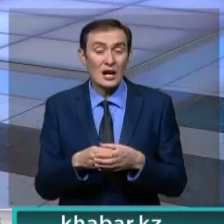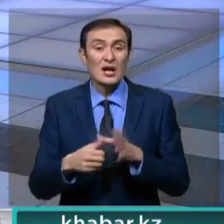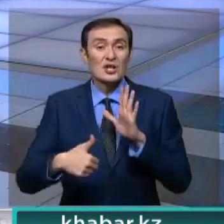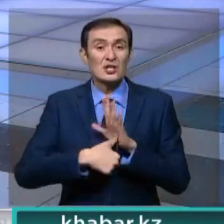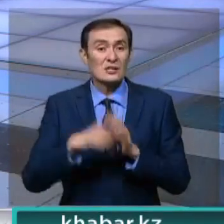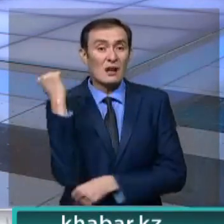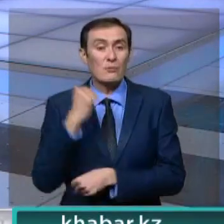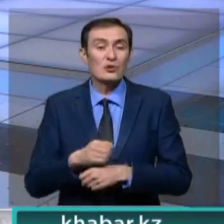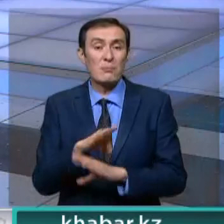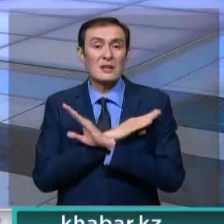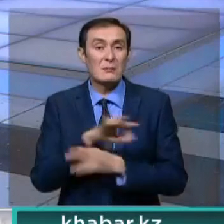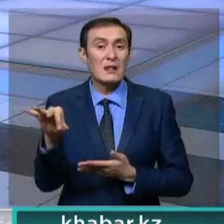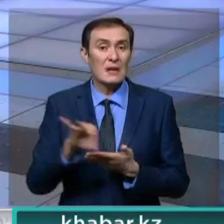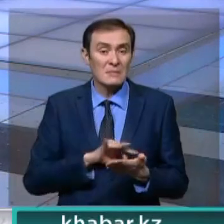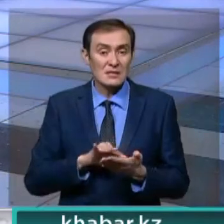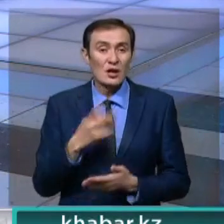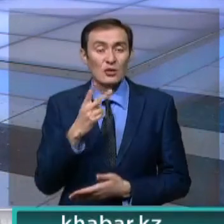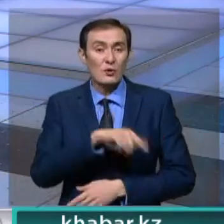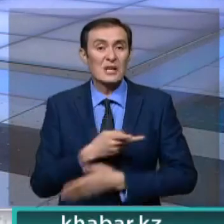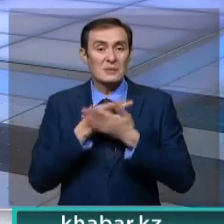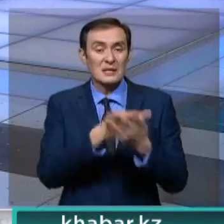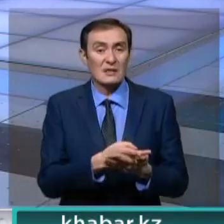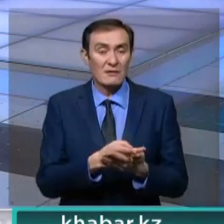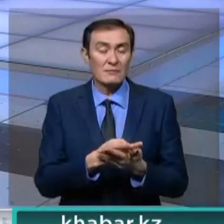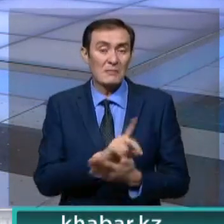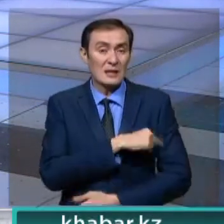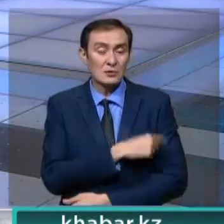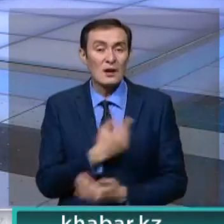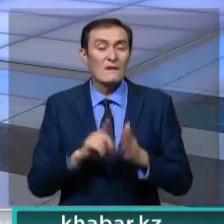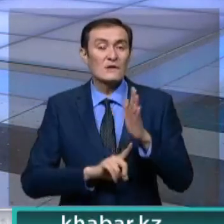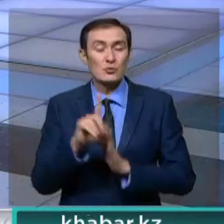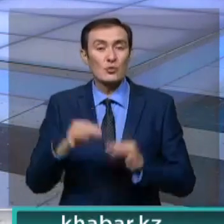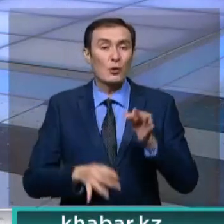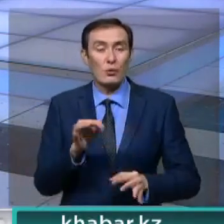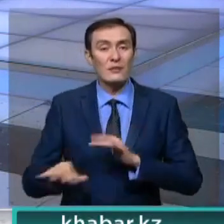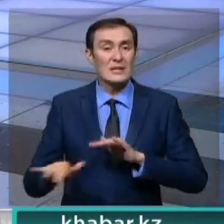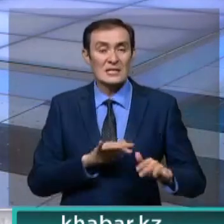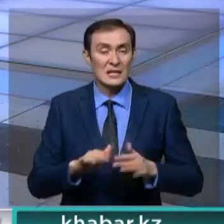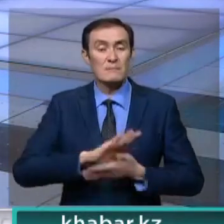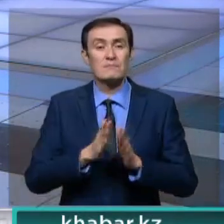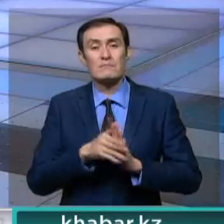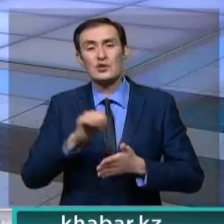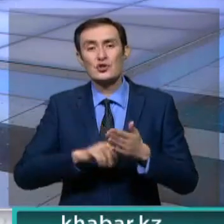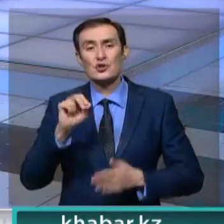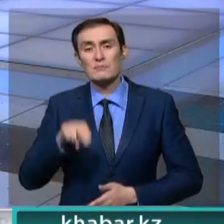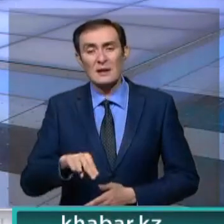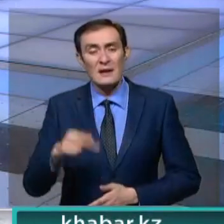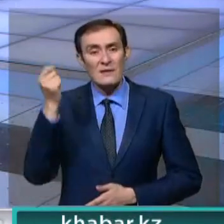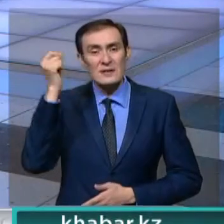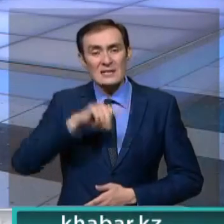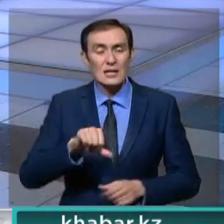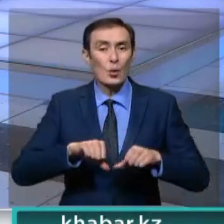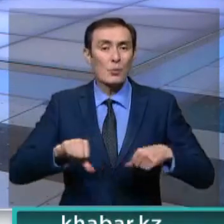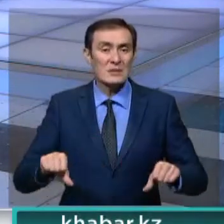6 горняков погибли на месте. Двоих госпитализировали в больницу. Возбуждено уголовное дело. Обстоятельства ЧП выясняет